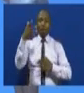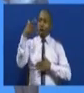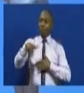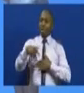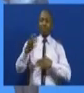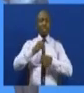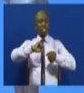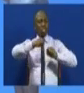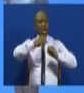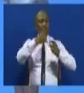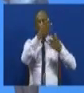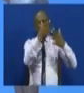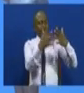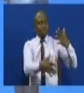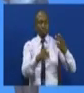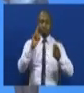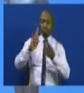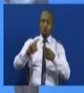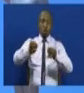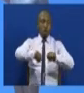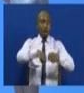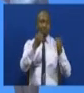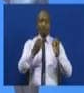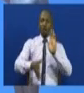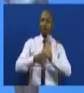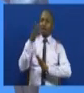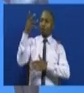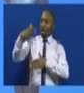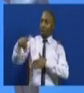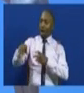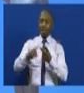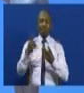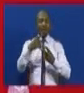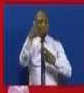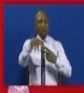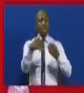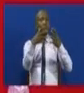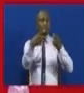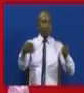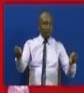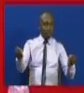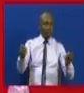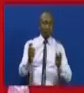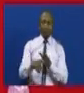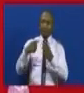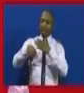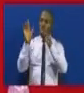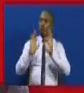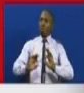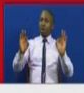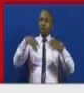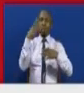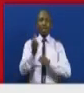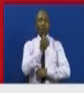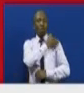changamoto kadhaa ikiwemo uharibifu wa vyanzo vya maji na upotevu wa maji. Katika kuboresha upatikanaji wa huduma